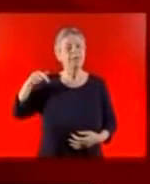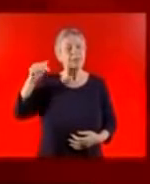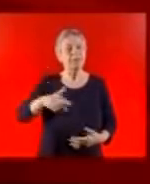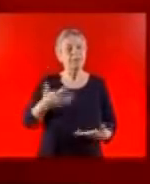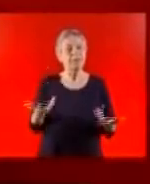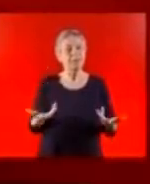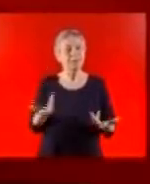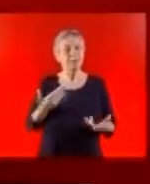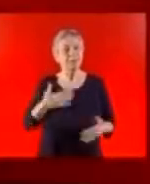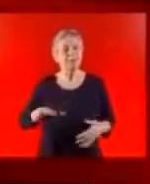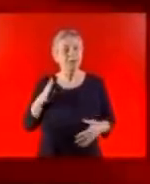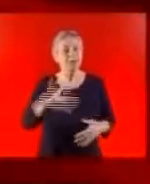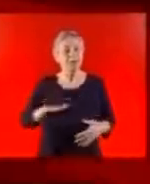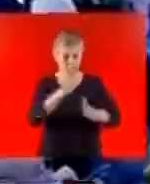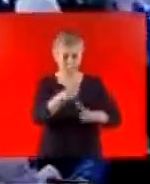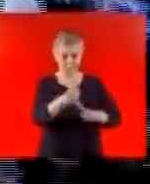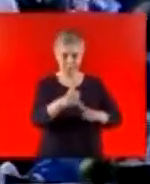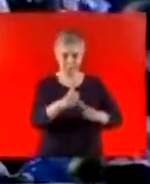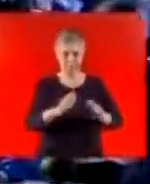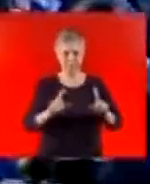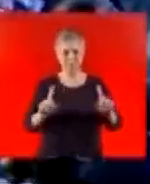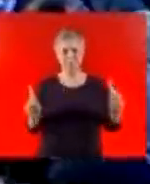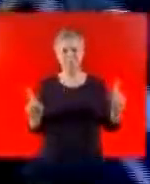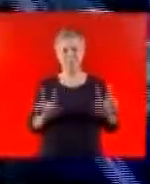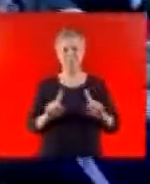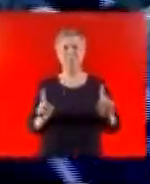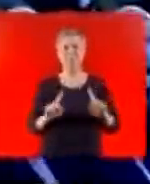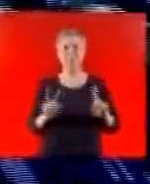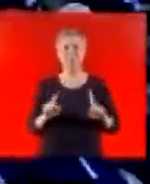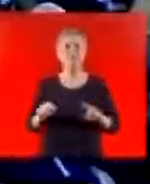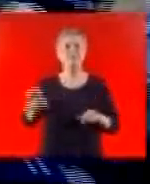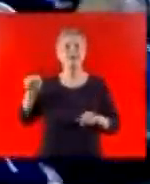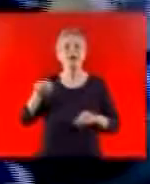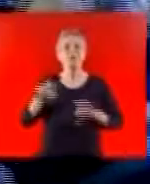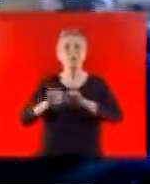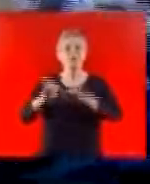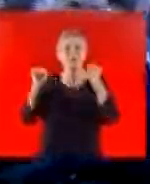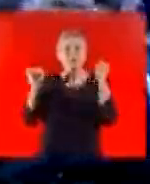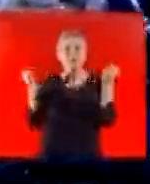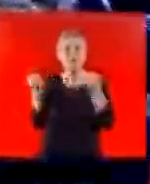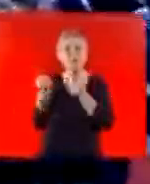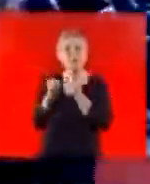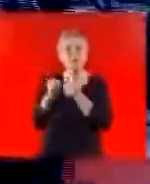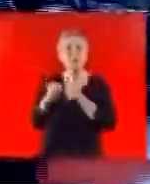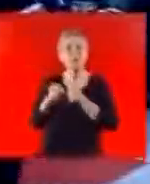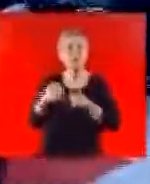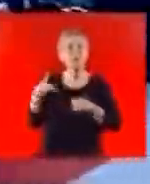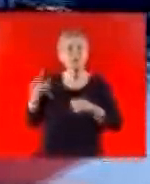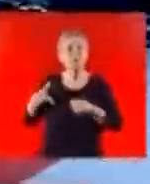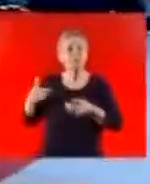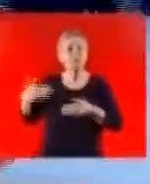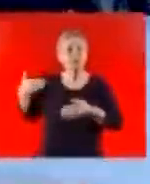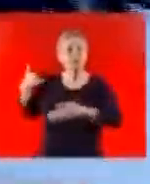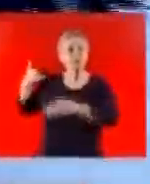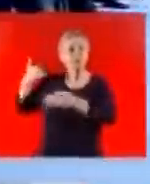ο ΣΥΡΙΖΑ θα δώσει όλες τις δυνάμεις του για να έρθει το συντομότερο ημέρα των εκλογών και της πολιτικής αλλαγής για μια νέα αρχή.